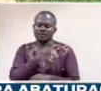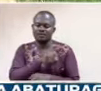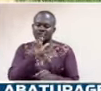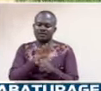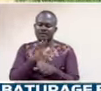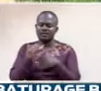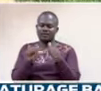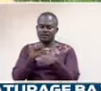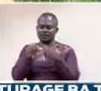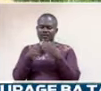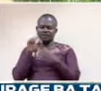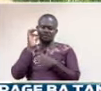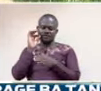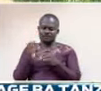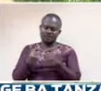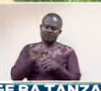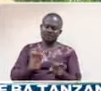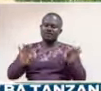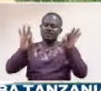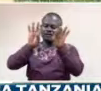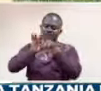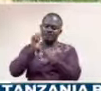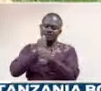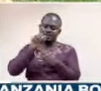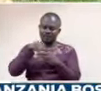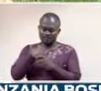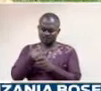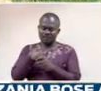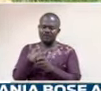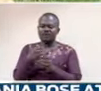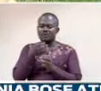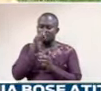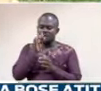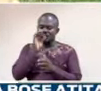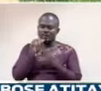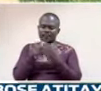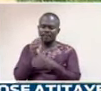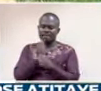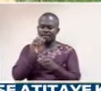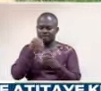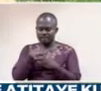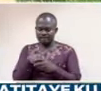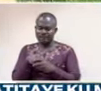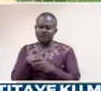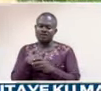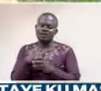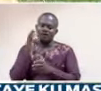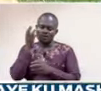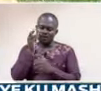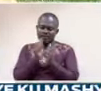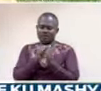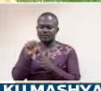ku bijyanye n'imbuto kongererwa agaciro, hagakorwamo imitobe, hagakorwamo za divayi n'ibindi